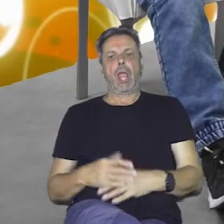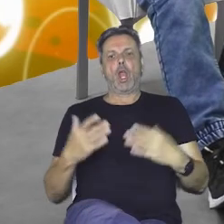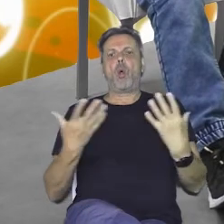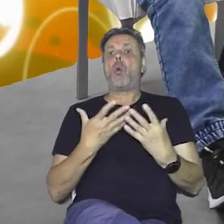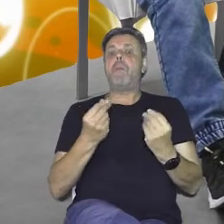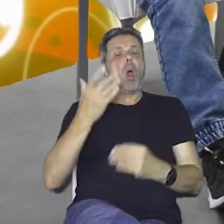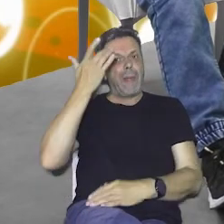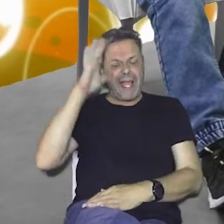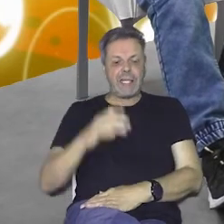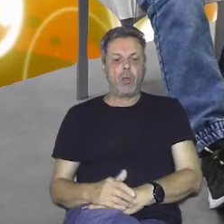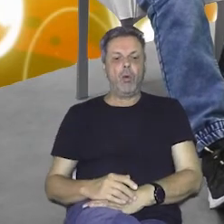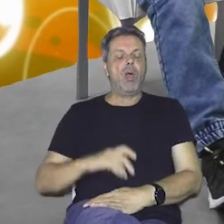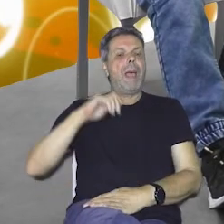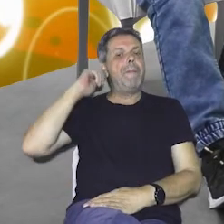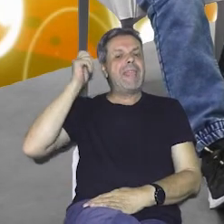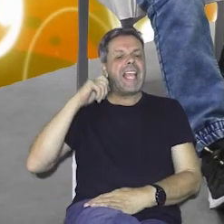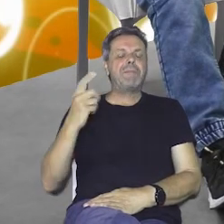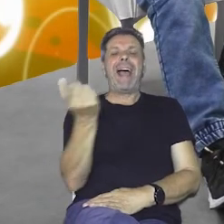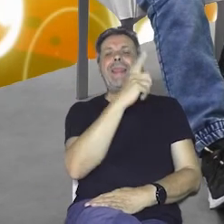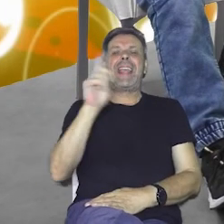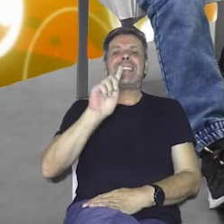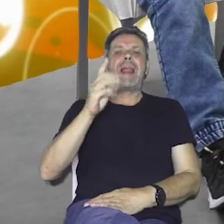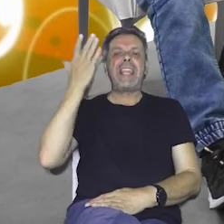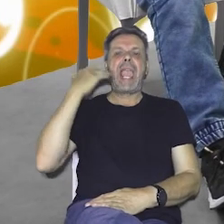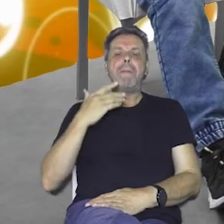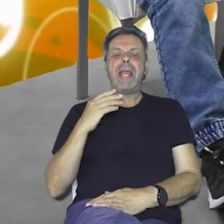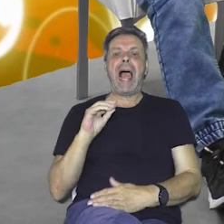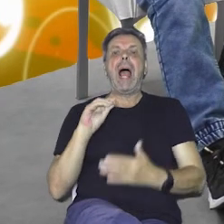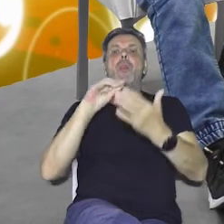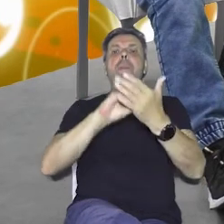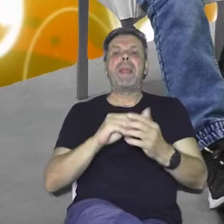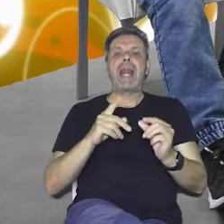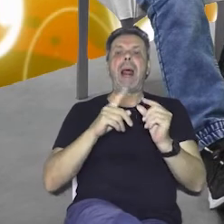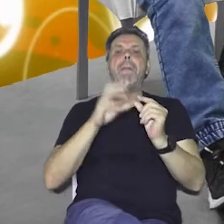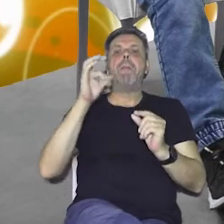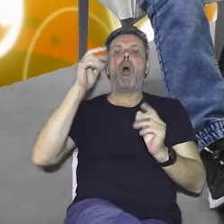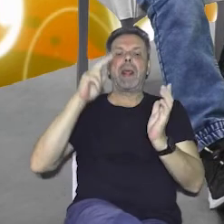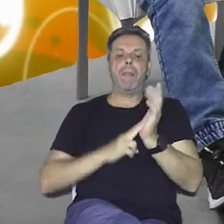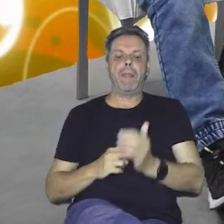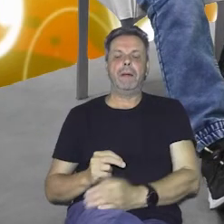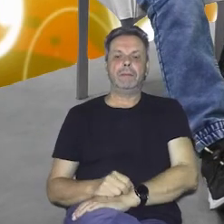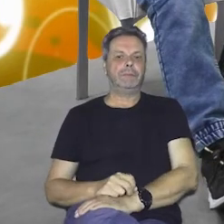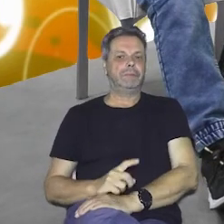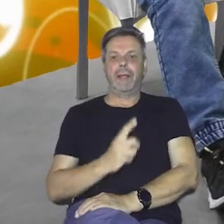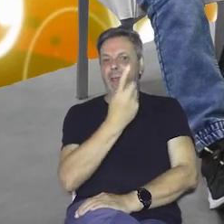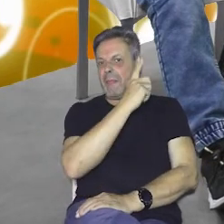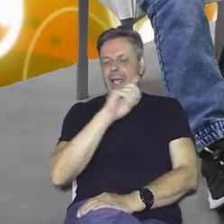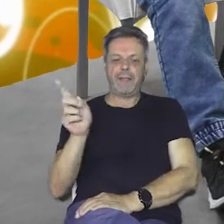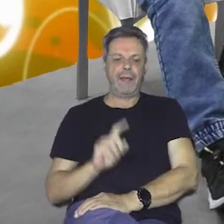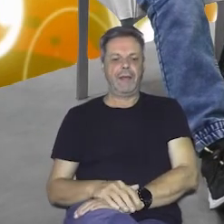mnogi ne znaju, pjesma nikad nije bila nominirana za Porina. Zamisli!